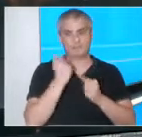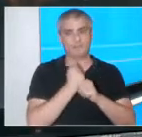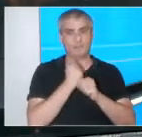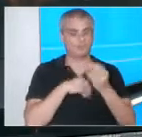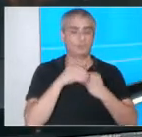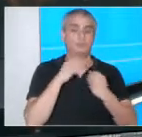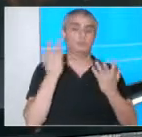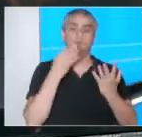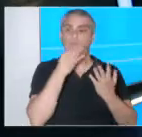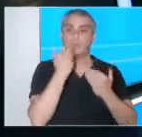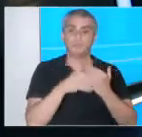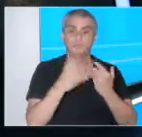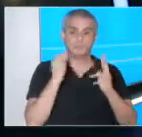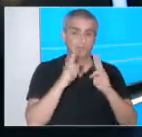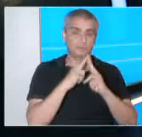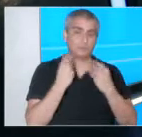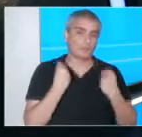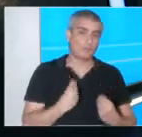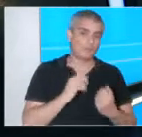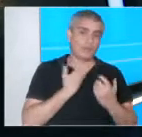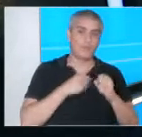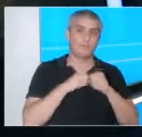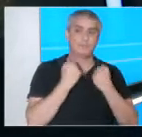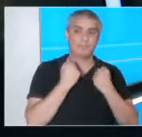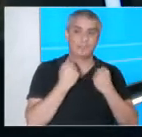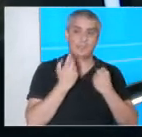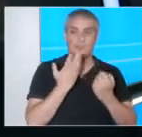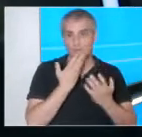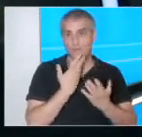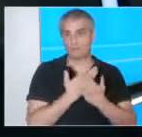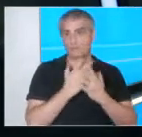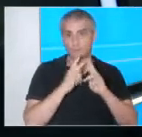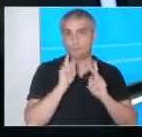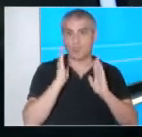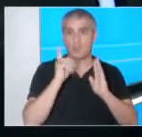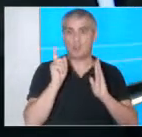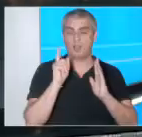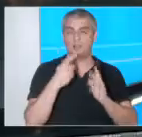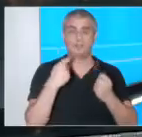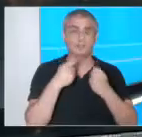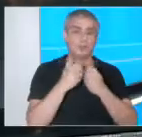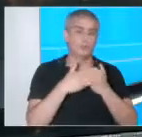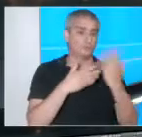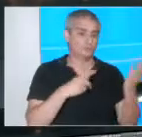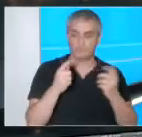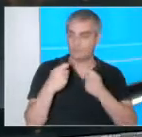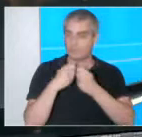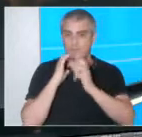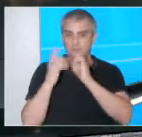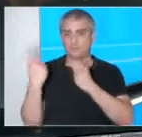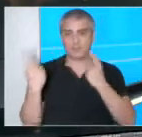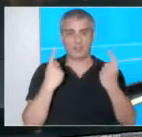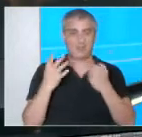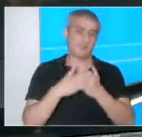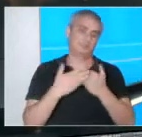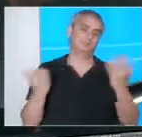מזה עניין. והשאלה בסוף, האם זו הייתה פגישה מועילה או מזיקה? שמע, הוא תלוי. נראה שזו הייתה פגישה לא רעה. תשמע, הוא תלוי באשתו, הוא תלוי בתקשורת. כל אחד נשוי,